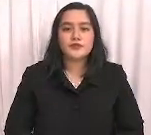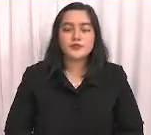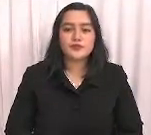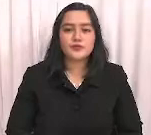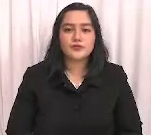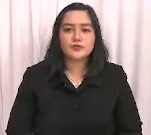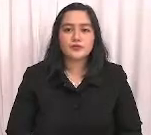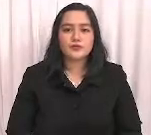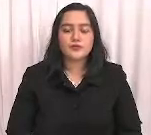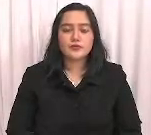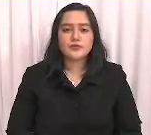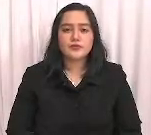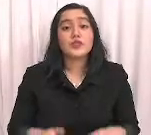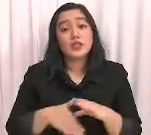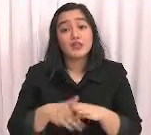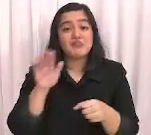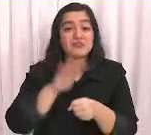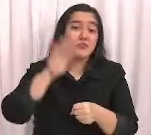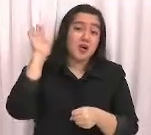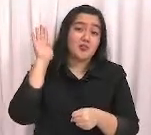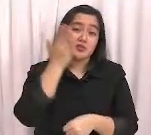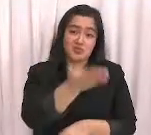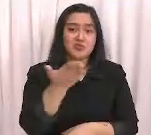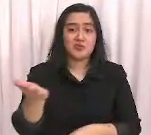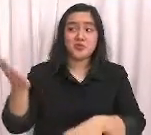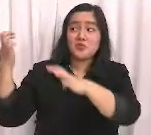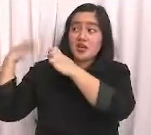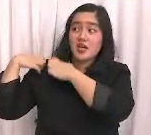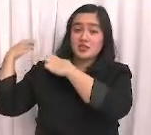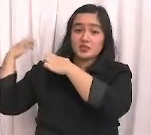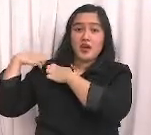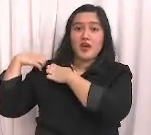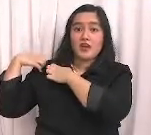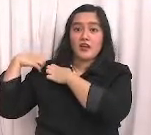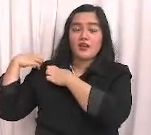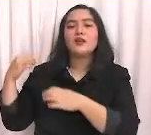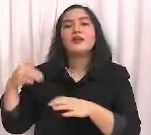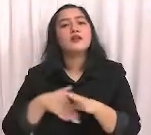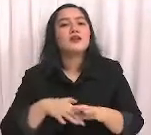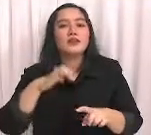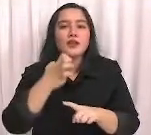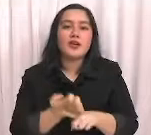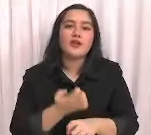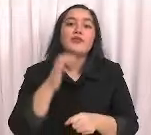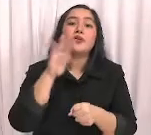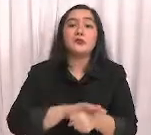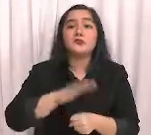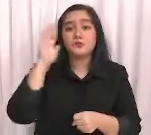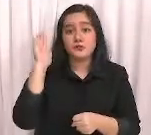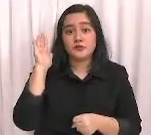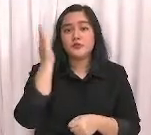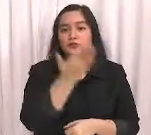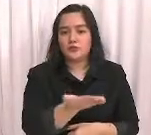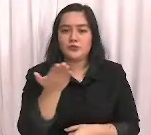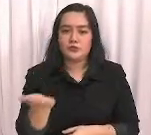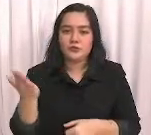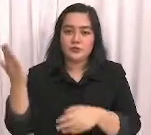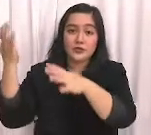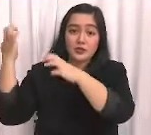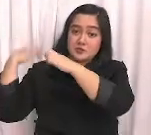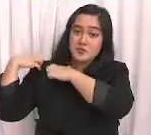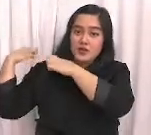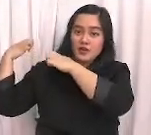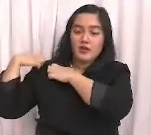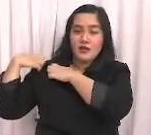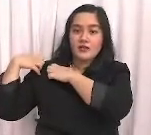kapatid, you will expect something. In every promise, you will expect something. Alright?